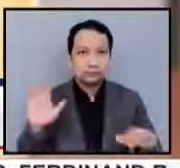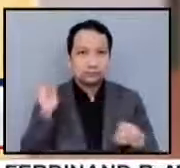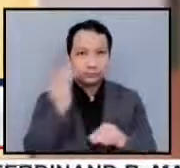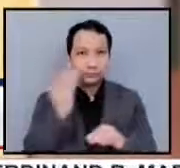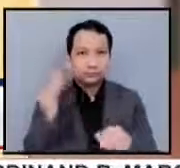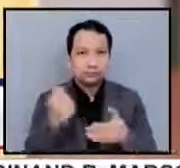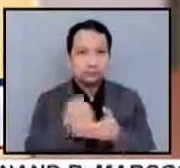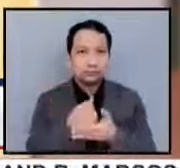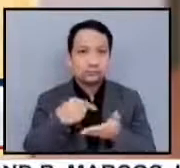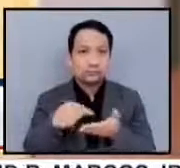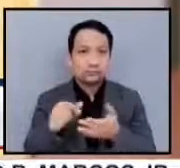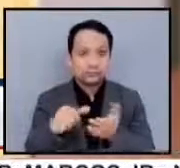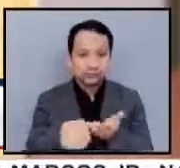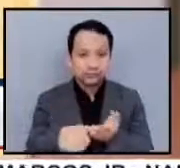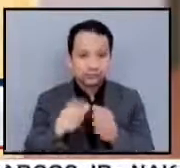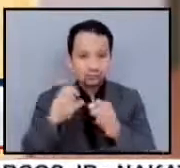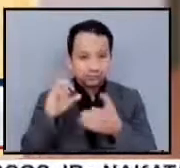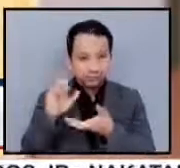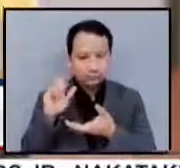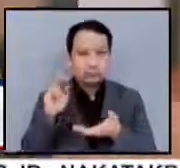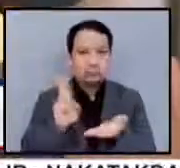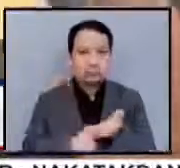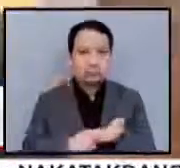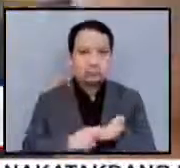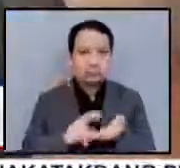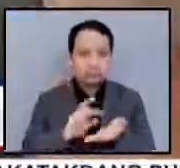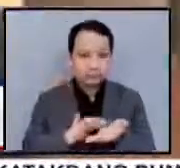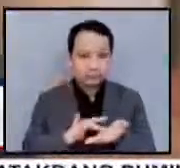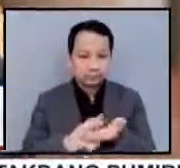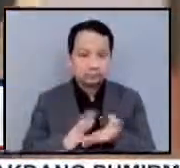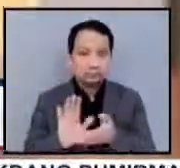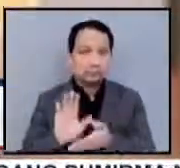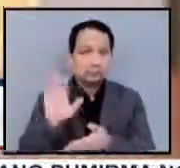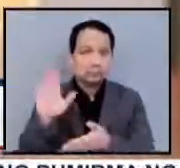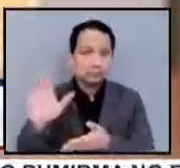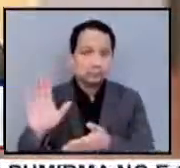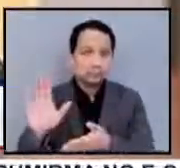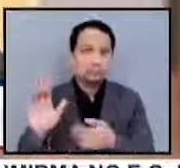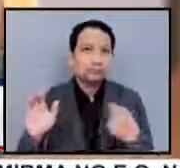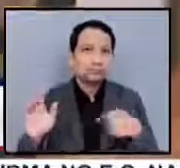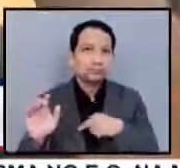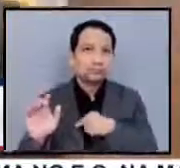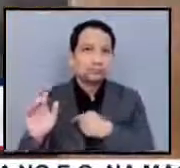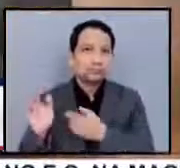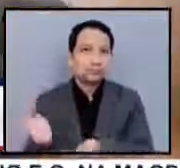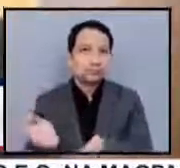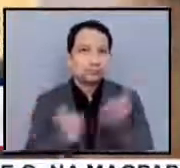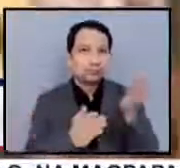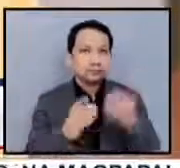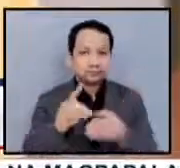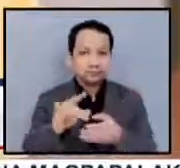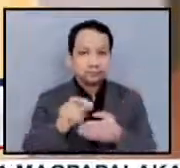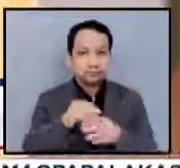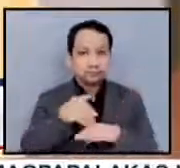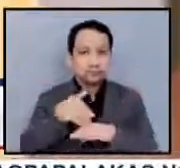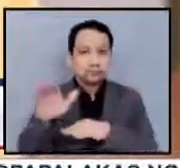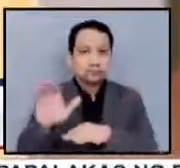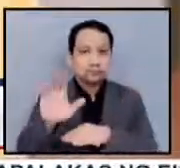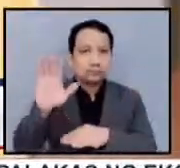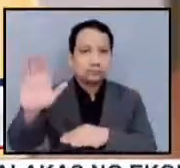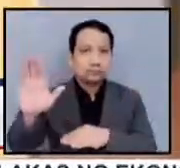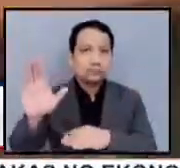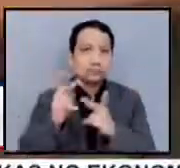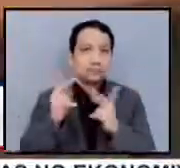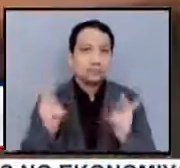biometrics picture, pirma at fingerprint, at doon po namin kami na po ang magdadala ng datos na ito doon sa lugar ninyo para po ito